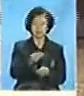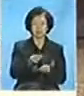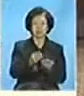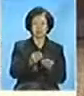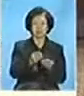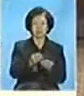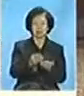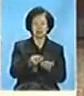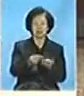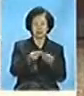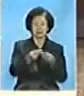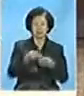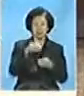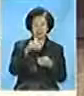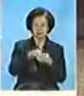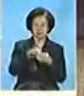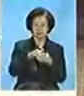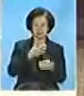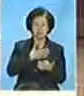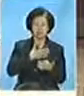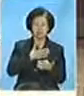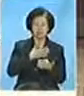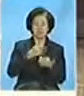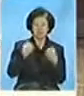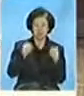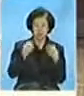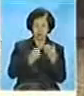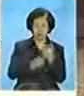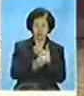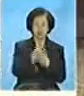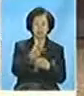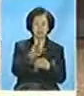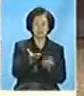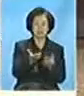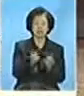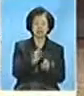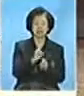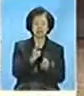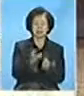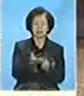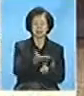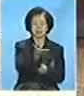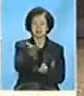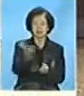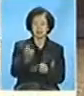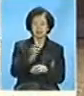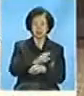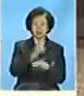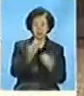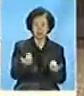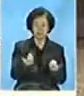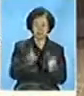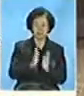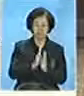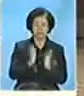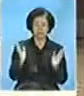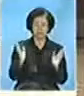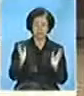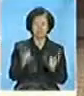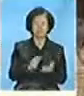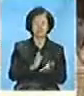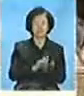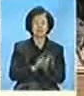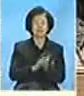ใจแล้วก็ให้ผมได้มีโอกาสมารับใช้ท่านทั้งหลายนะครับในวันนี้ด้วยครับขอบคุณครับ